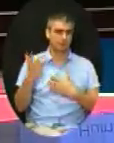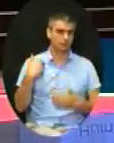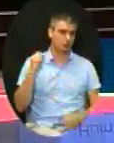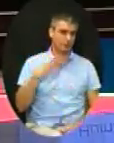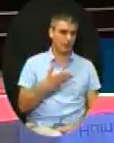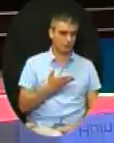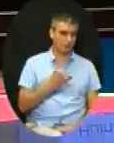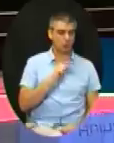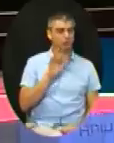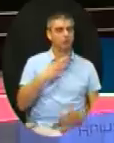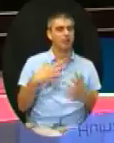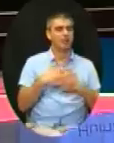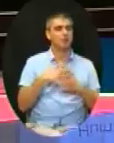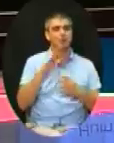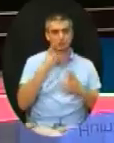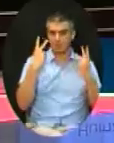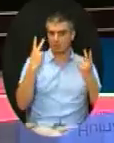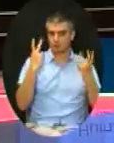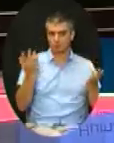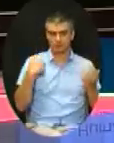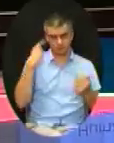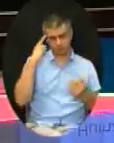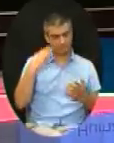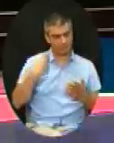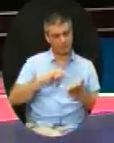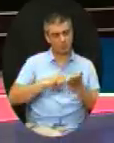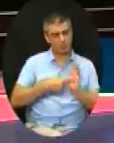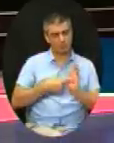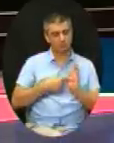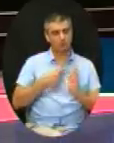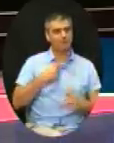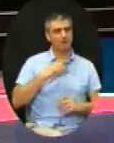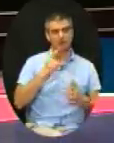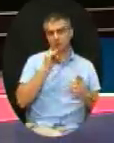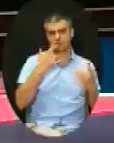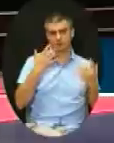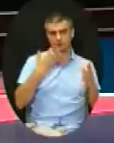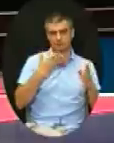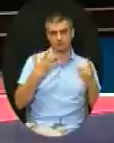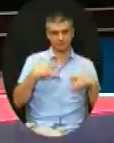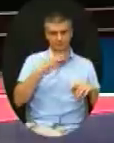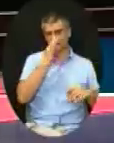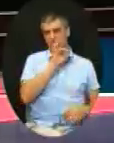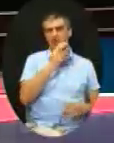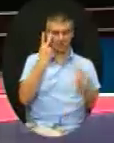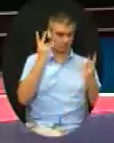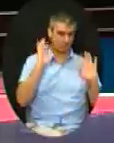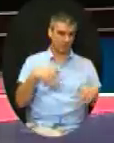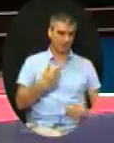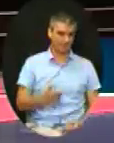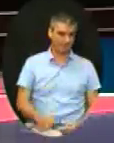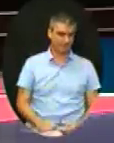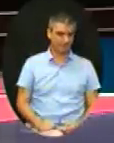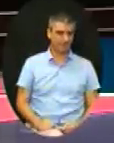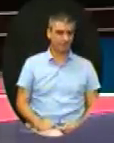אליו בנושא של האיחוד האירופי שהוא חשוב, אני חושב שלתת פה לו דגש, אבל לא אתחמק מהשאלה שלך שהיא חשובה כשלעצמה. קודם